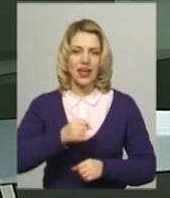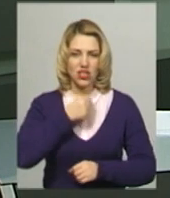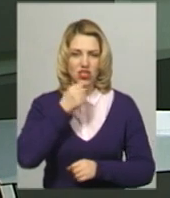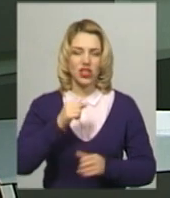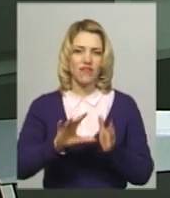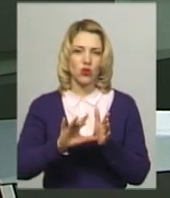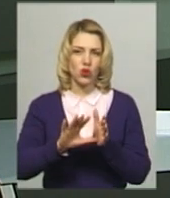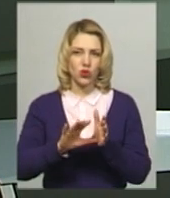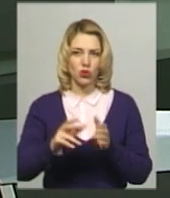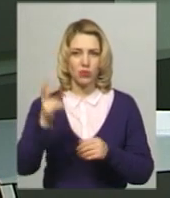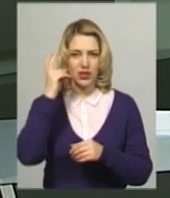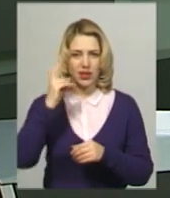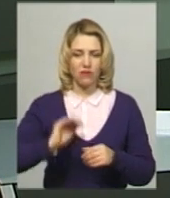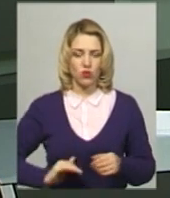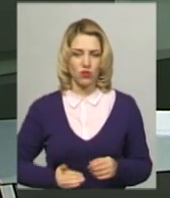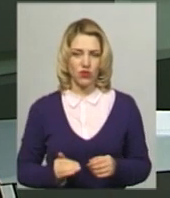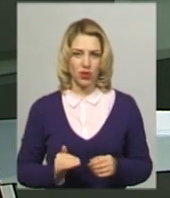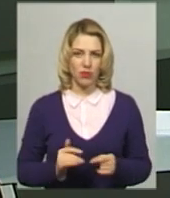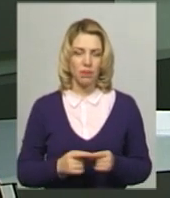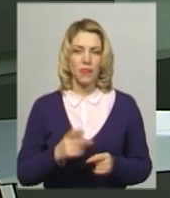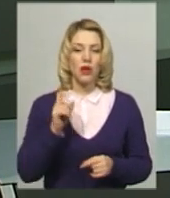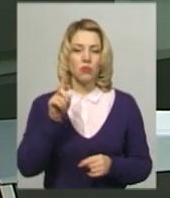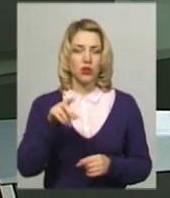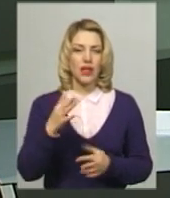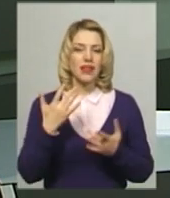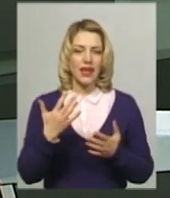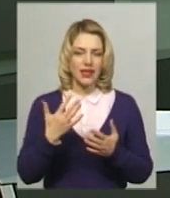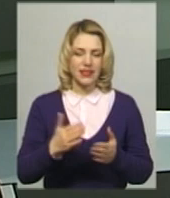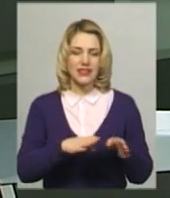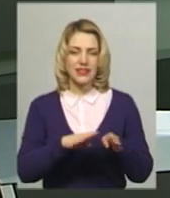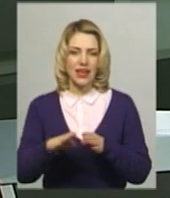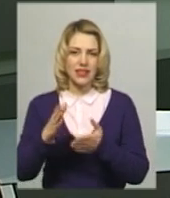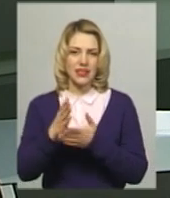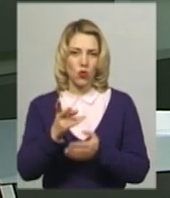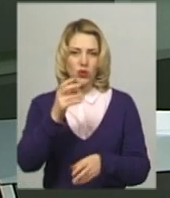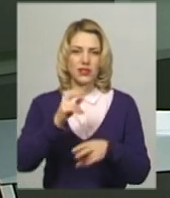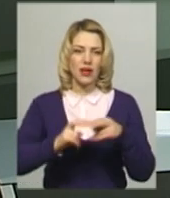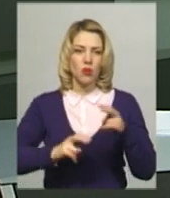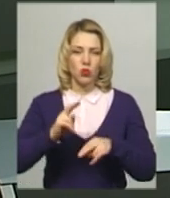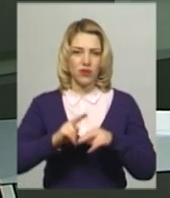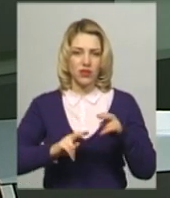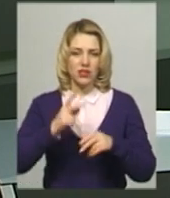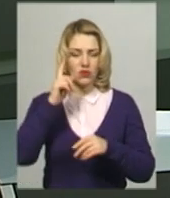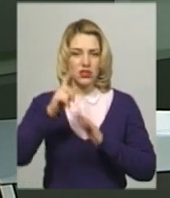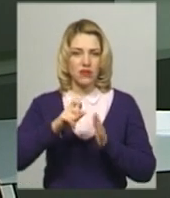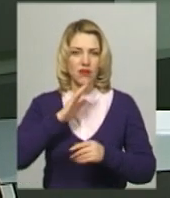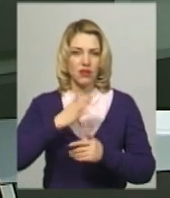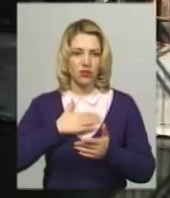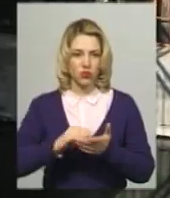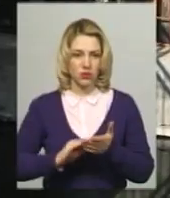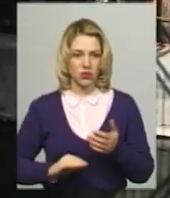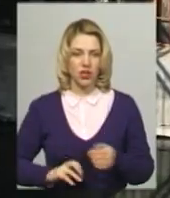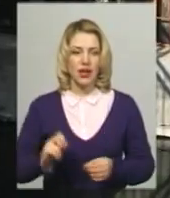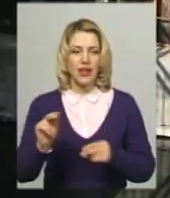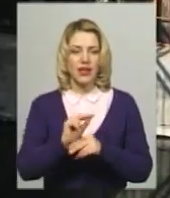київської фірми-підрядника Ярослав Лучечко. Про те, на якій стадії знаходиться будівництво, дізнавалася Леся Боровець.